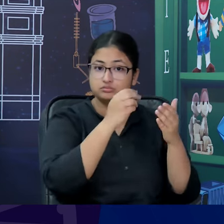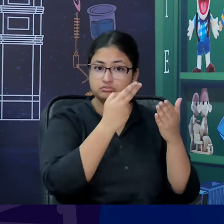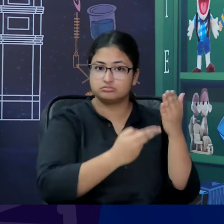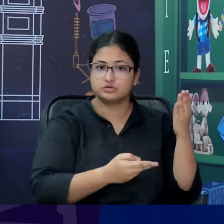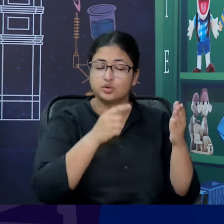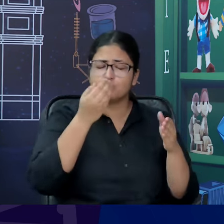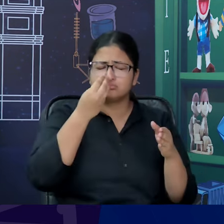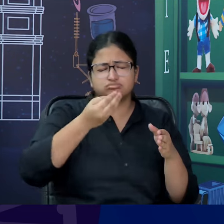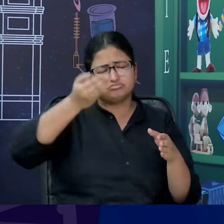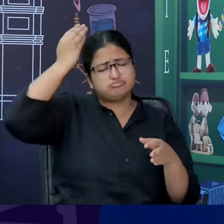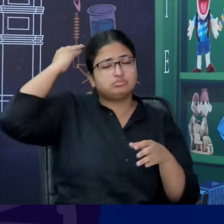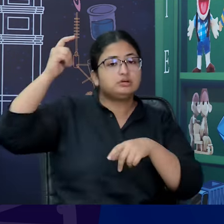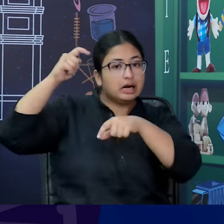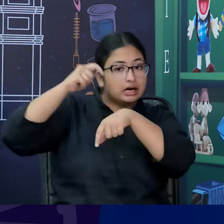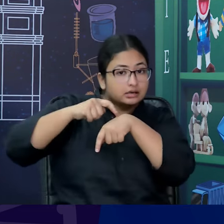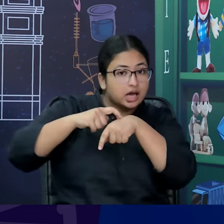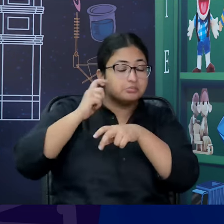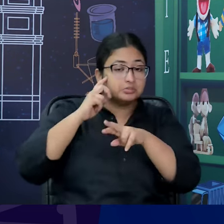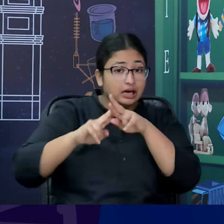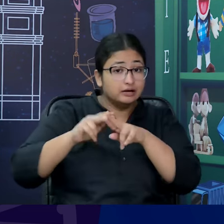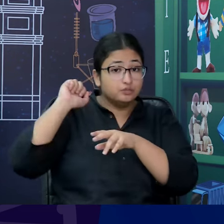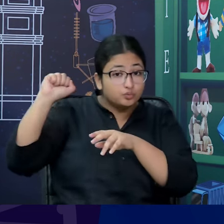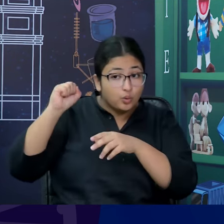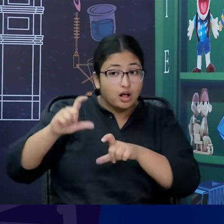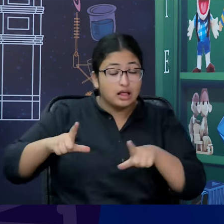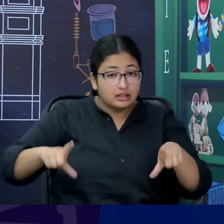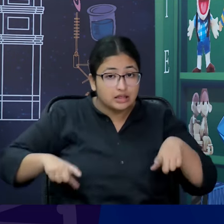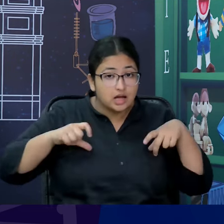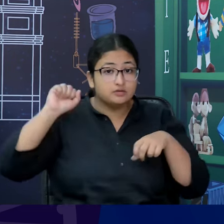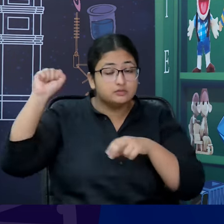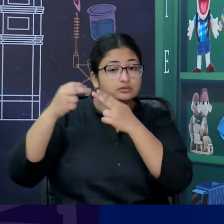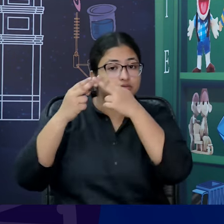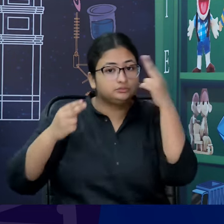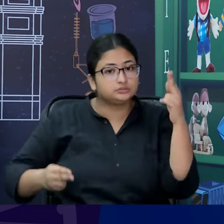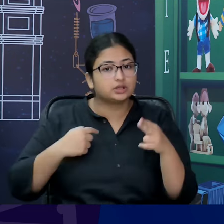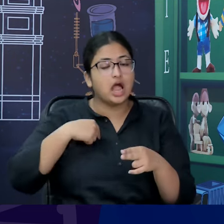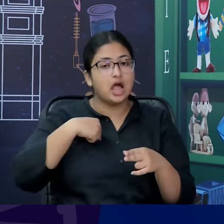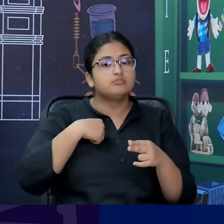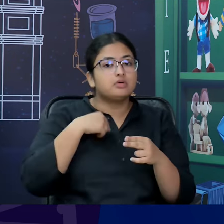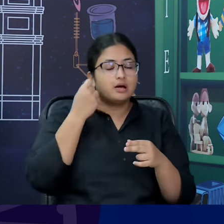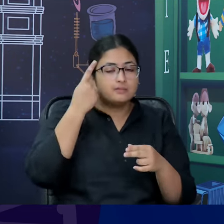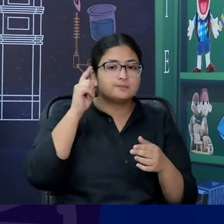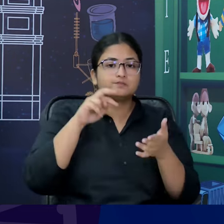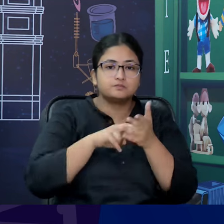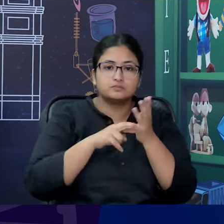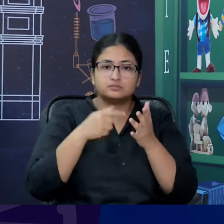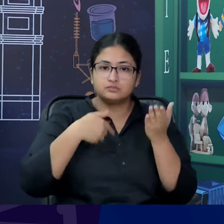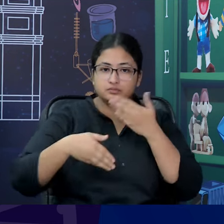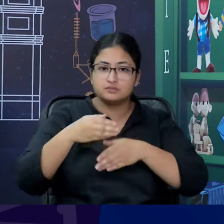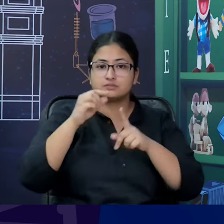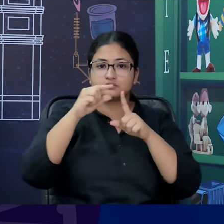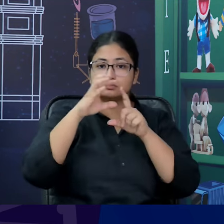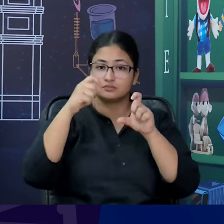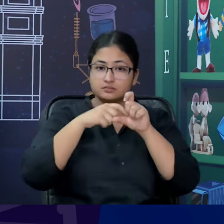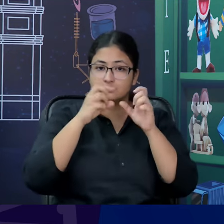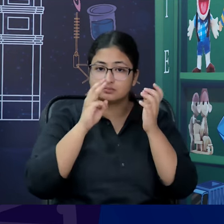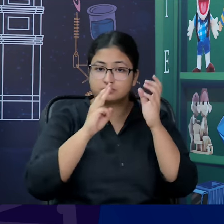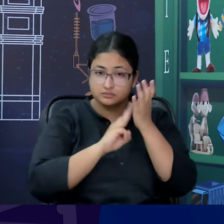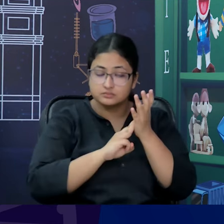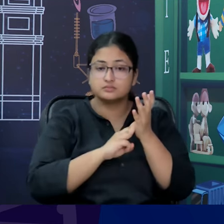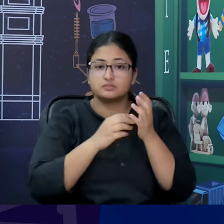के समय को अगर समझना है तो हमारे पास कविता के रूप में एक संप्रेषण मौजूद है तो क्योंकि हमारे हिंदी साहित्य की युग को बच्चे जानते हैं